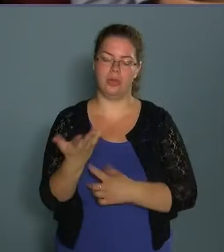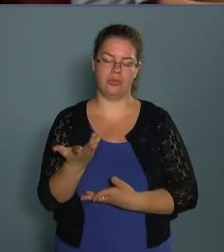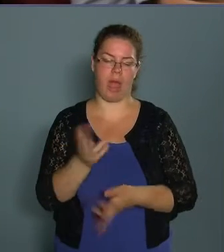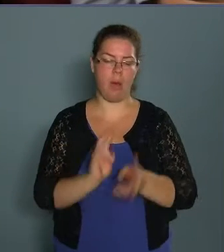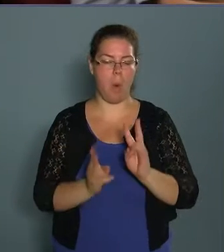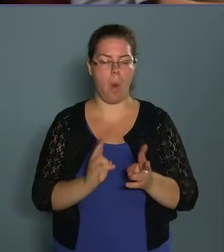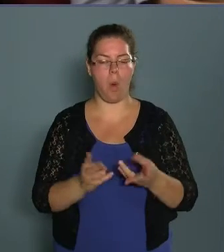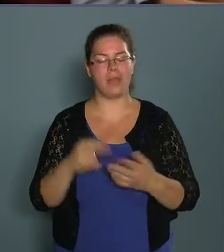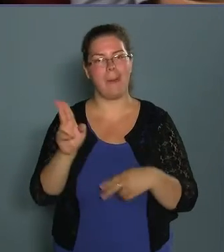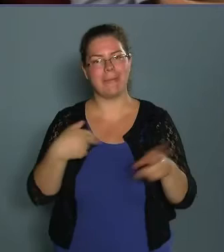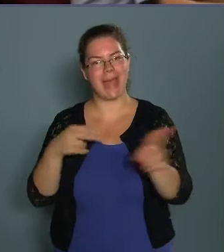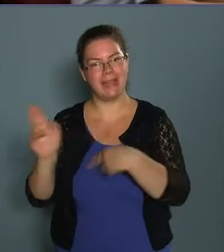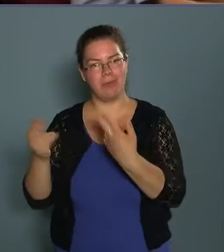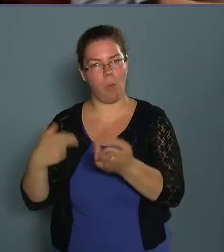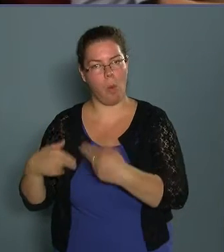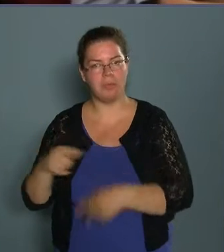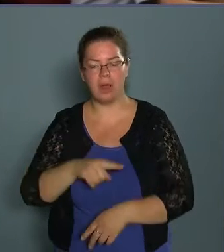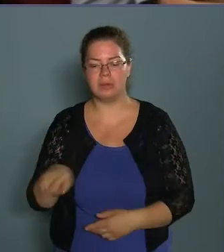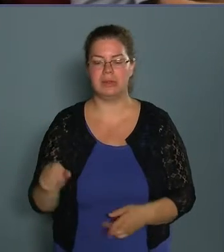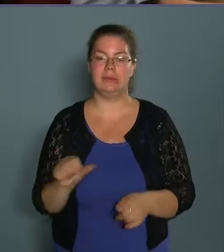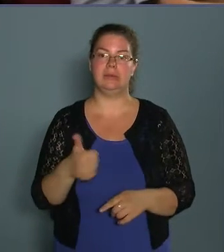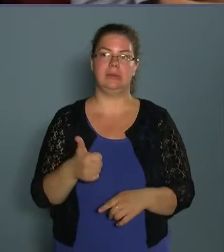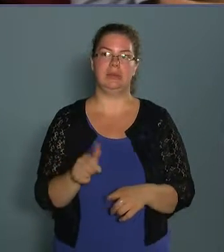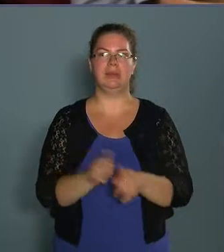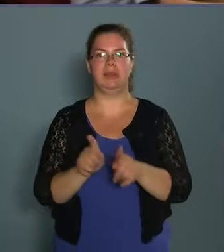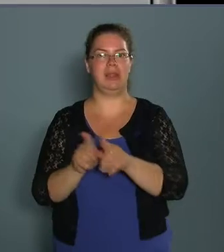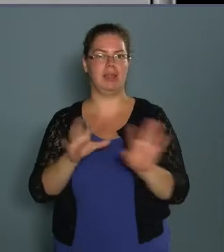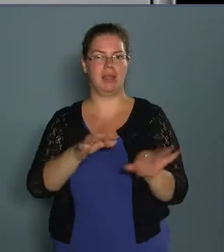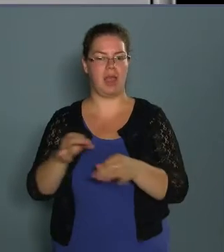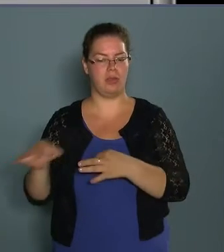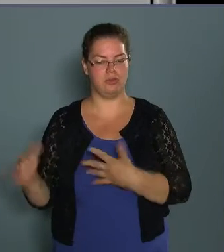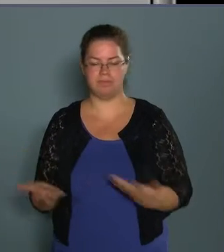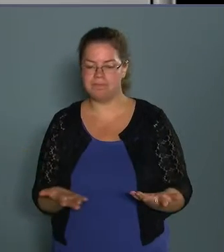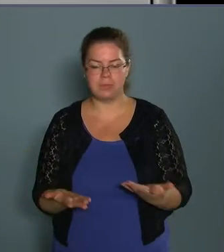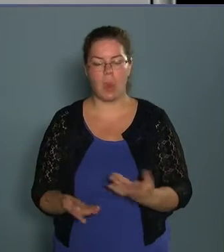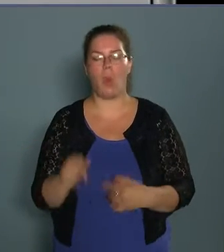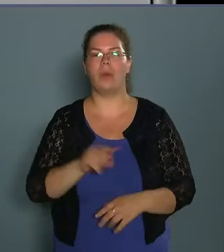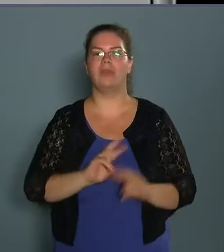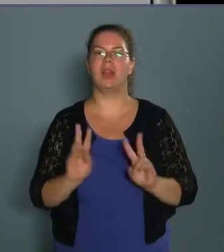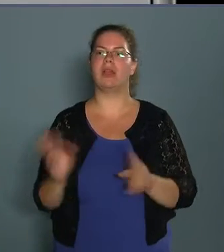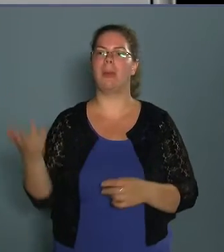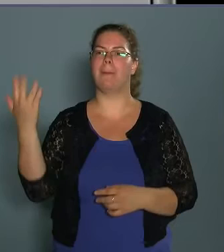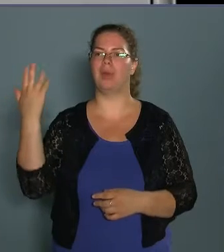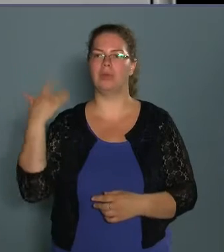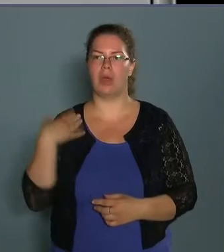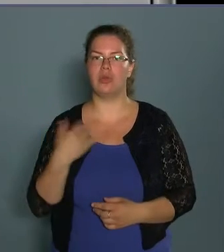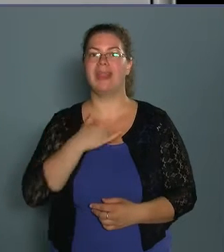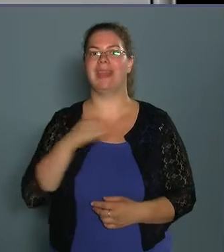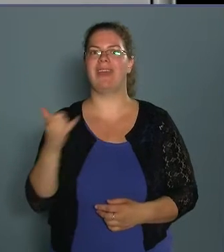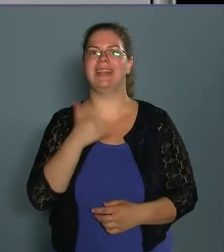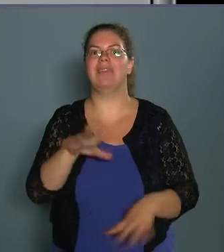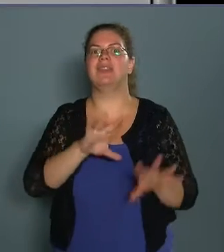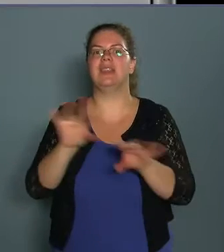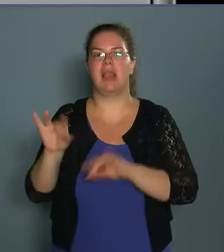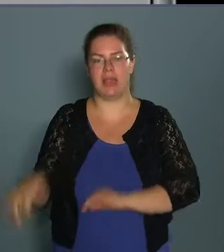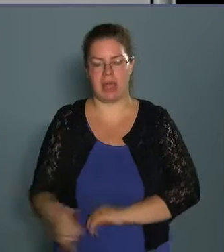különösen, hogy a meghívottak között egy-egy ilyen rendezvényen ott vannak azok, akik a mögöttünk hagyott éveket, évtizedeket